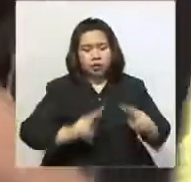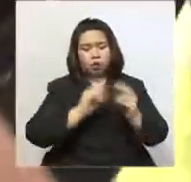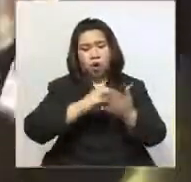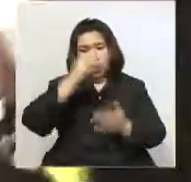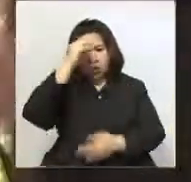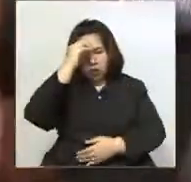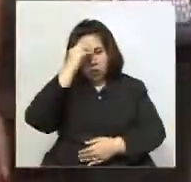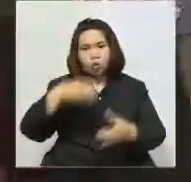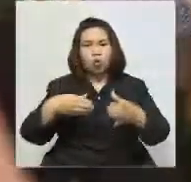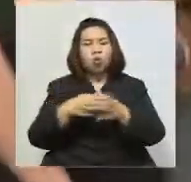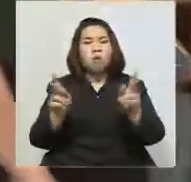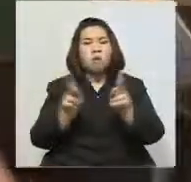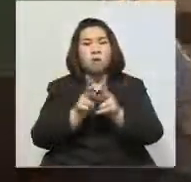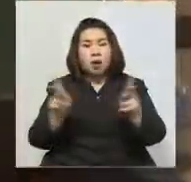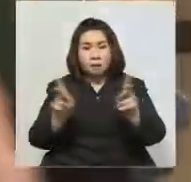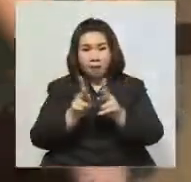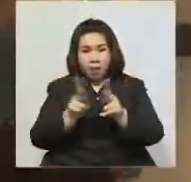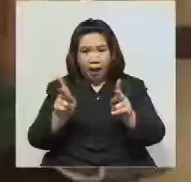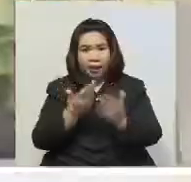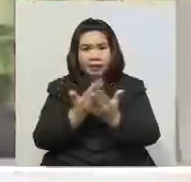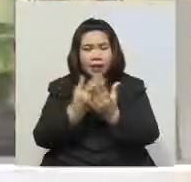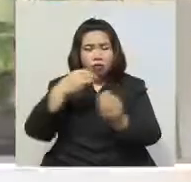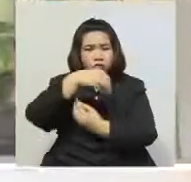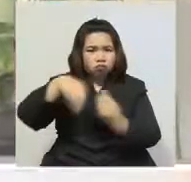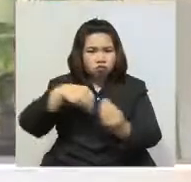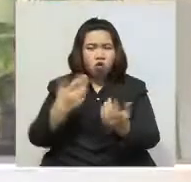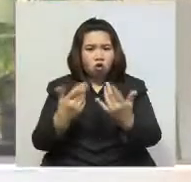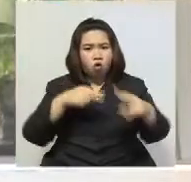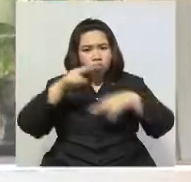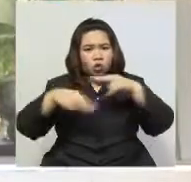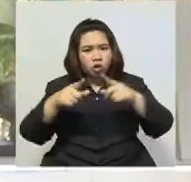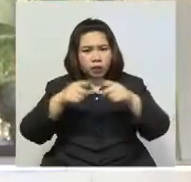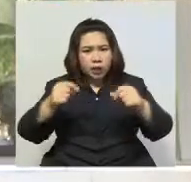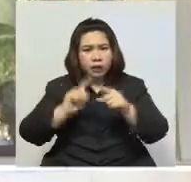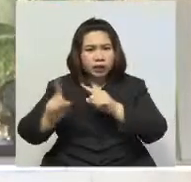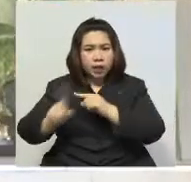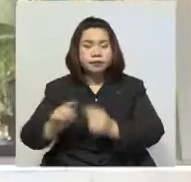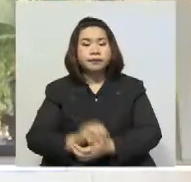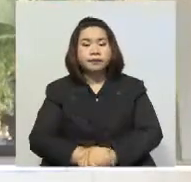าธิการและคณะกรรมการป้องกันและปราบปรามการฟอกเงินเพื่อให้ตรวจสอบข้อเท็จจริง